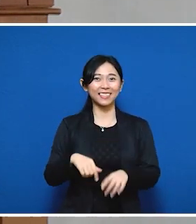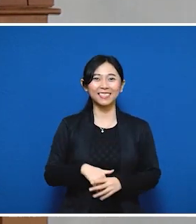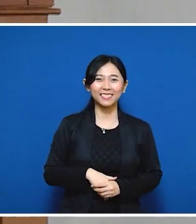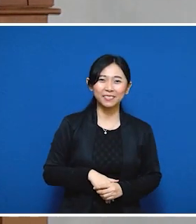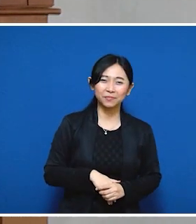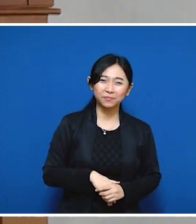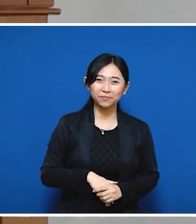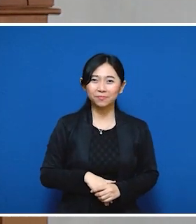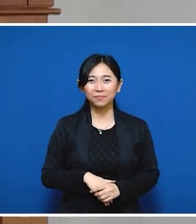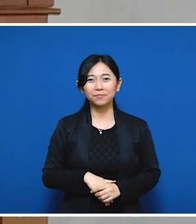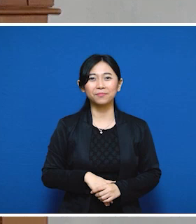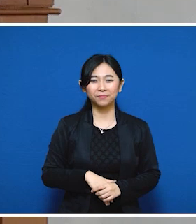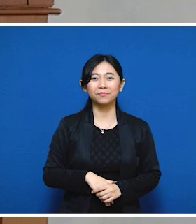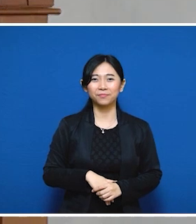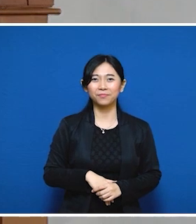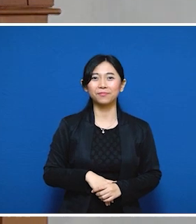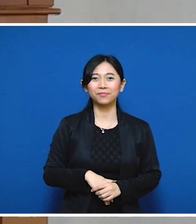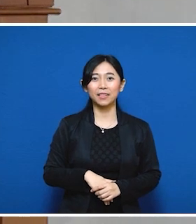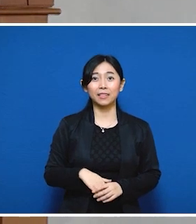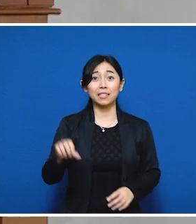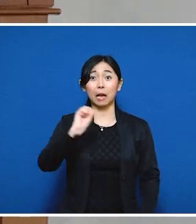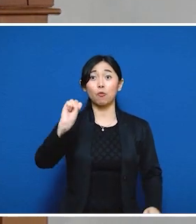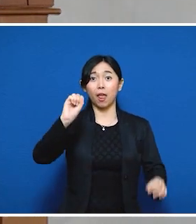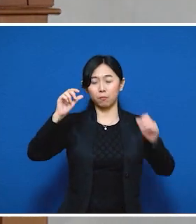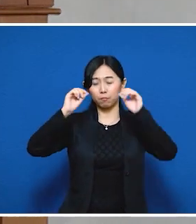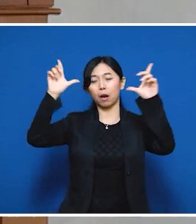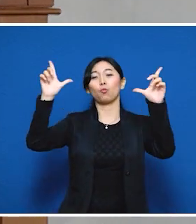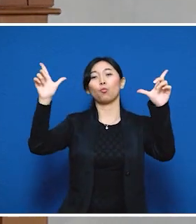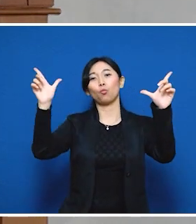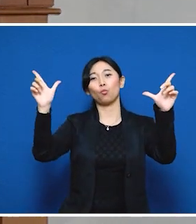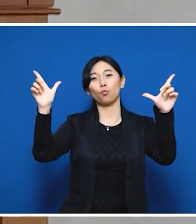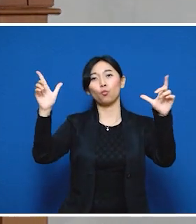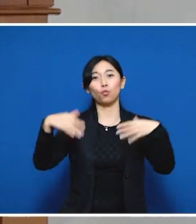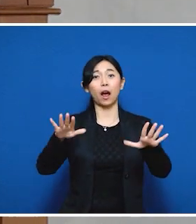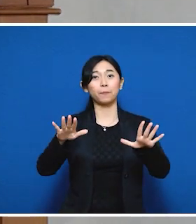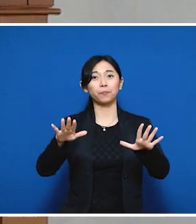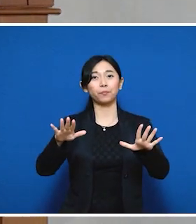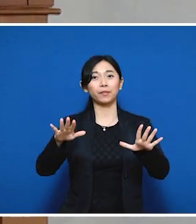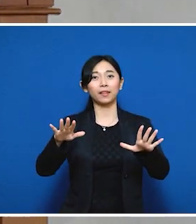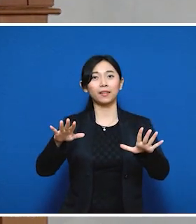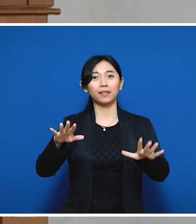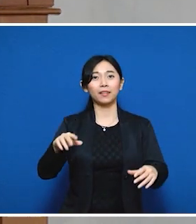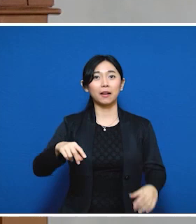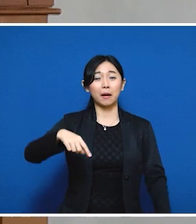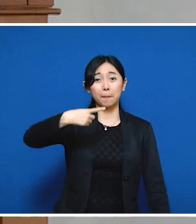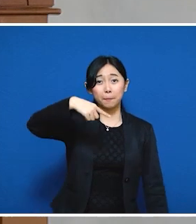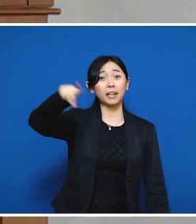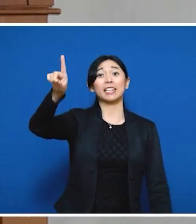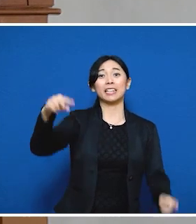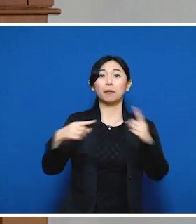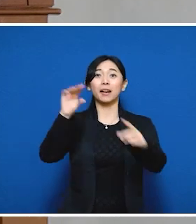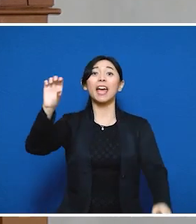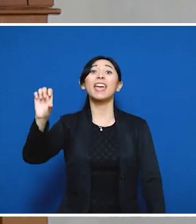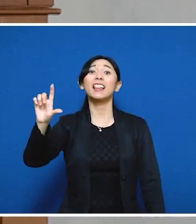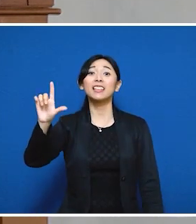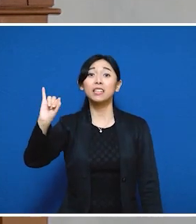ketiga kalinya, ia pun bangunlah. Lalu pergi mendapatkan Eli serta